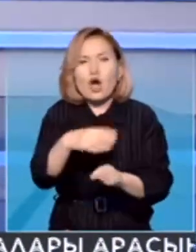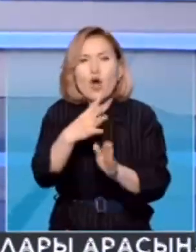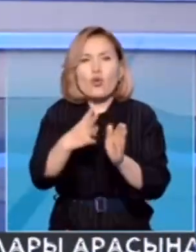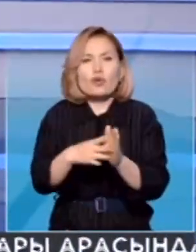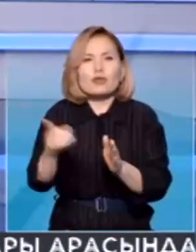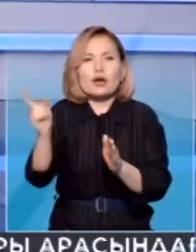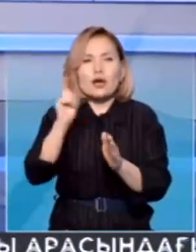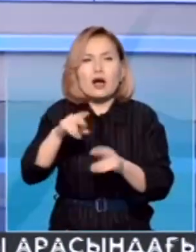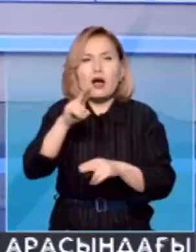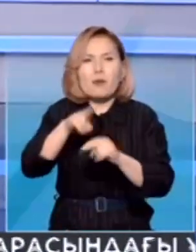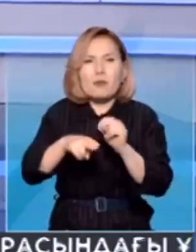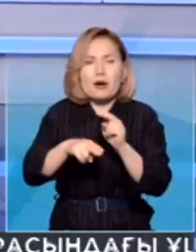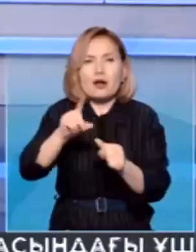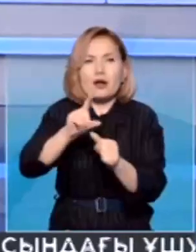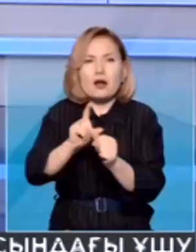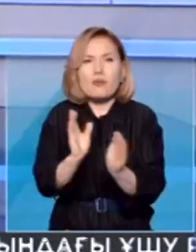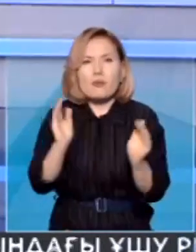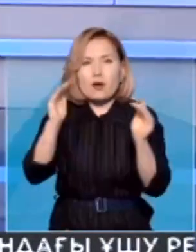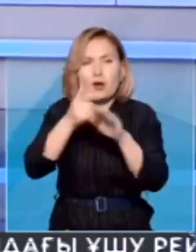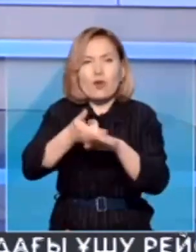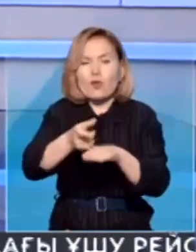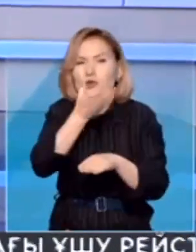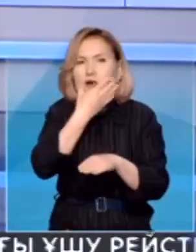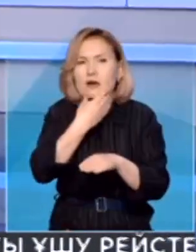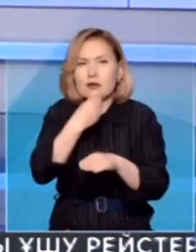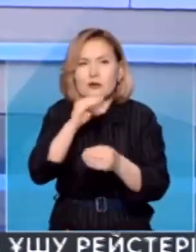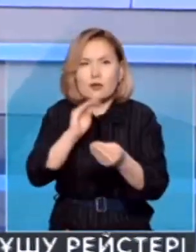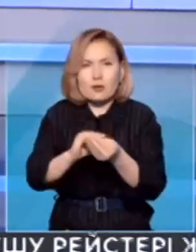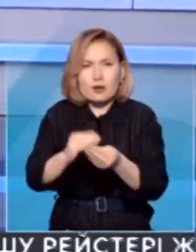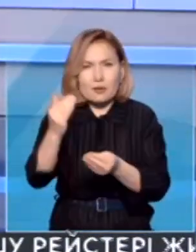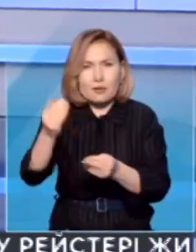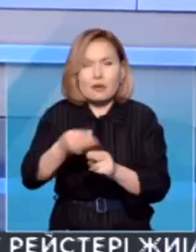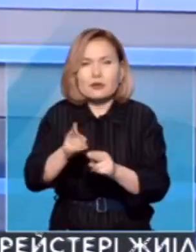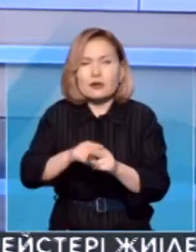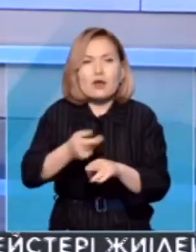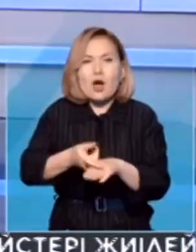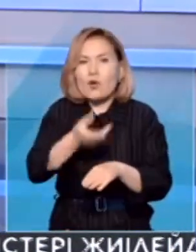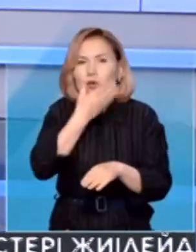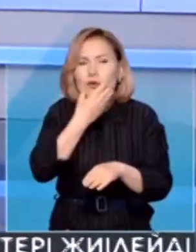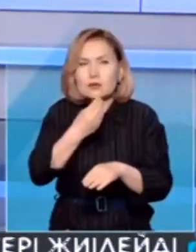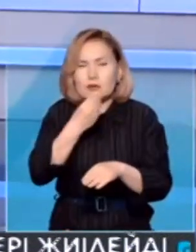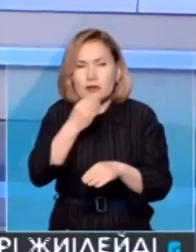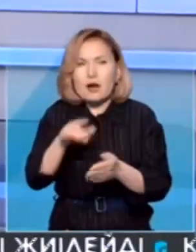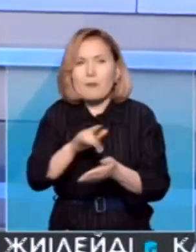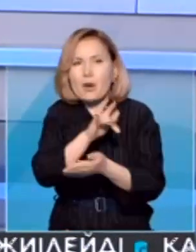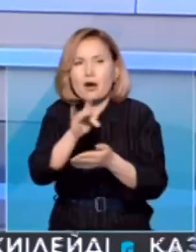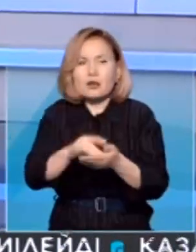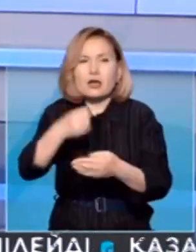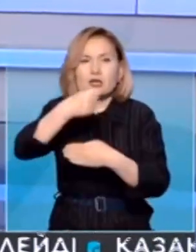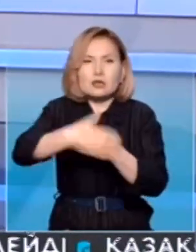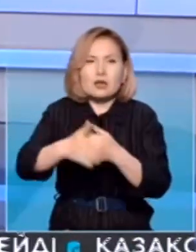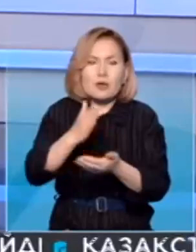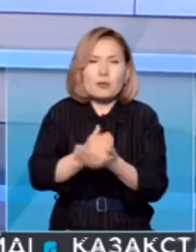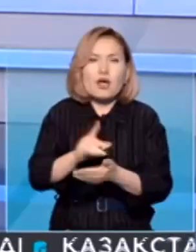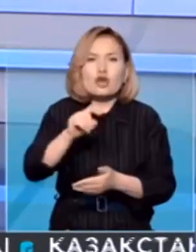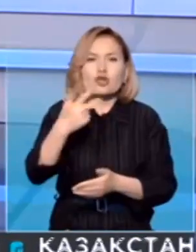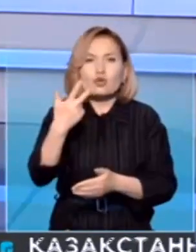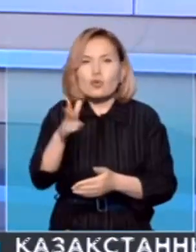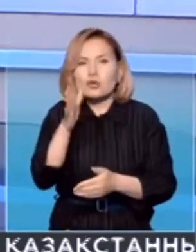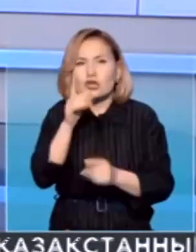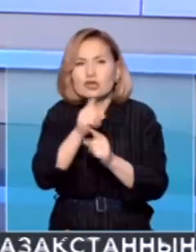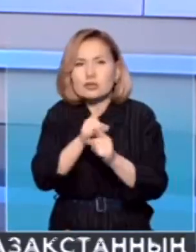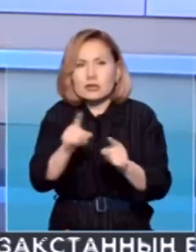көтерген ғимараттың ерекше сәулеті әлі күнге дейін сақталған. Сән салтанаты келісіп қалаға көрік беріп тұр. 130 жылдық тарих